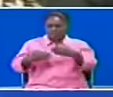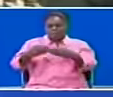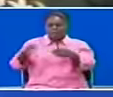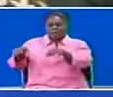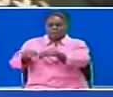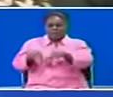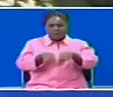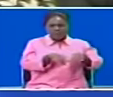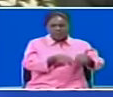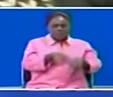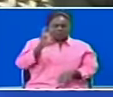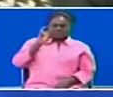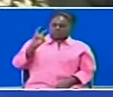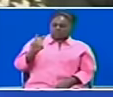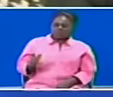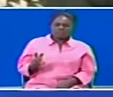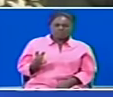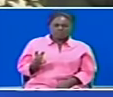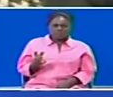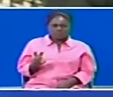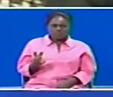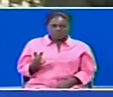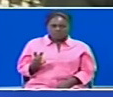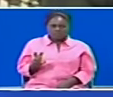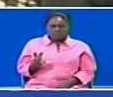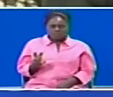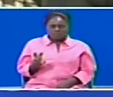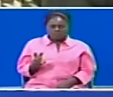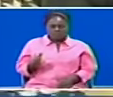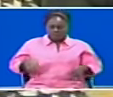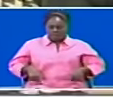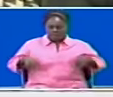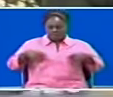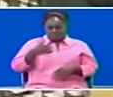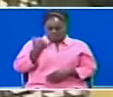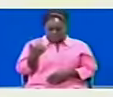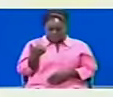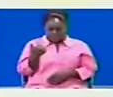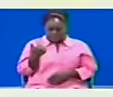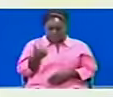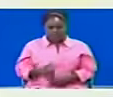zetu, tuone that we live in a city that we have lived before.